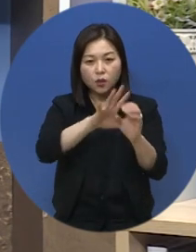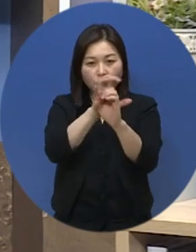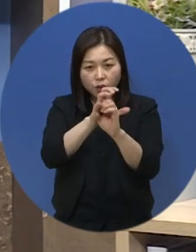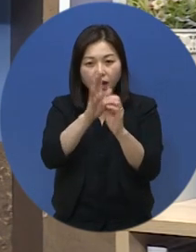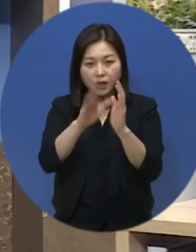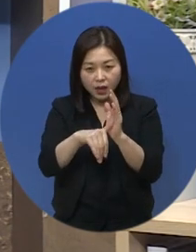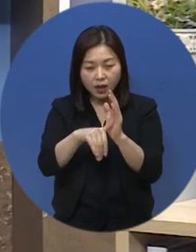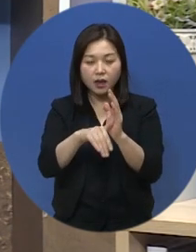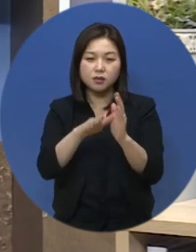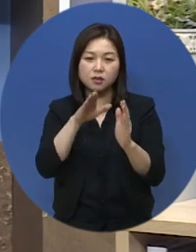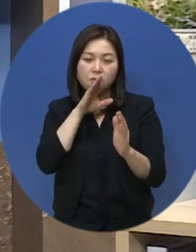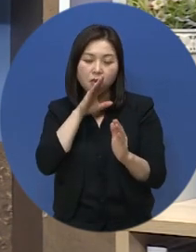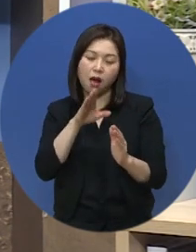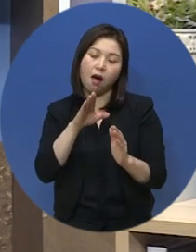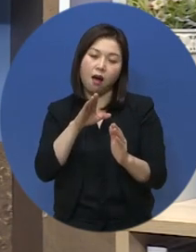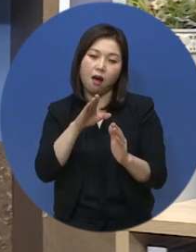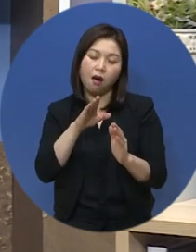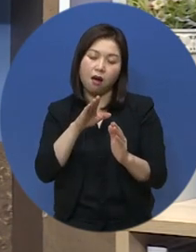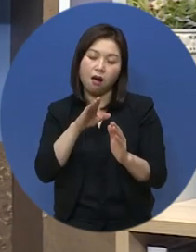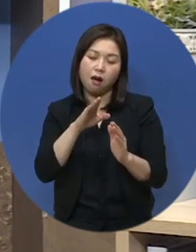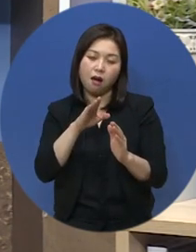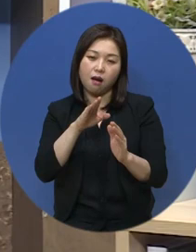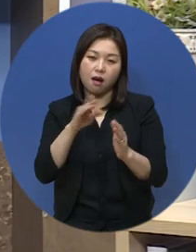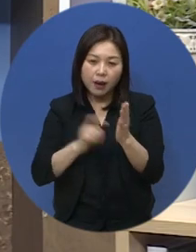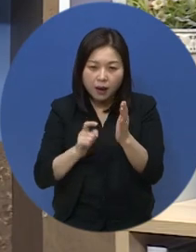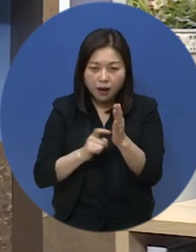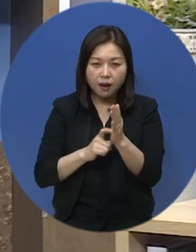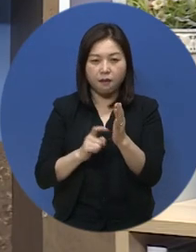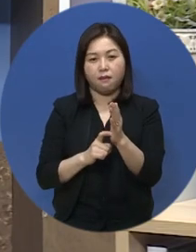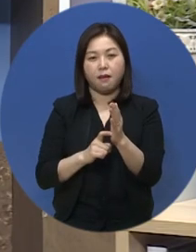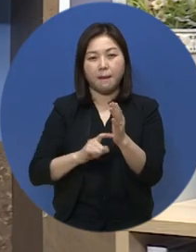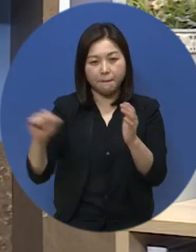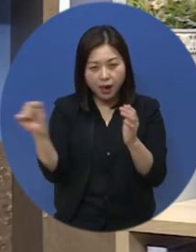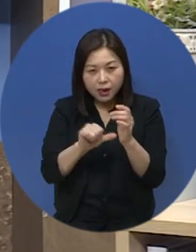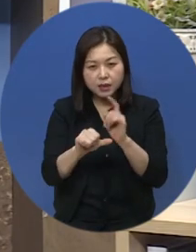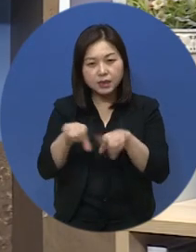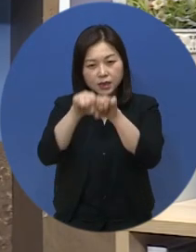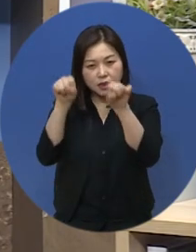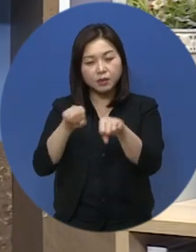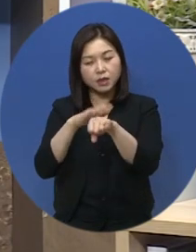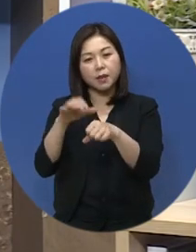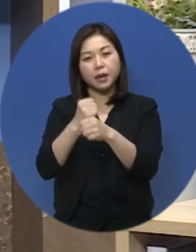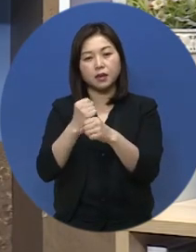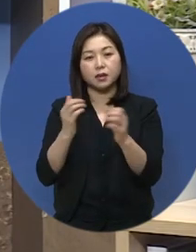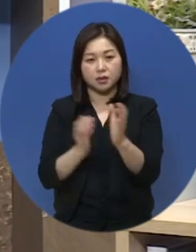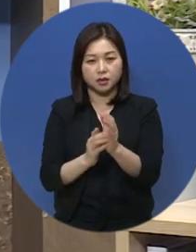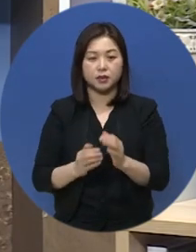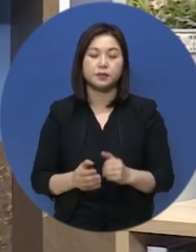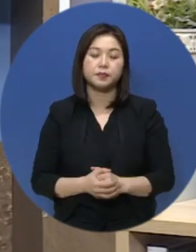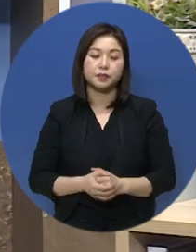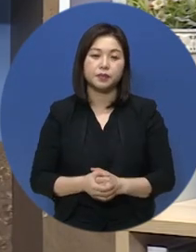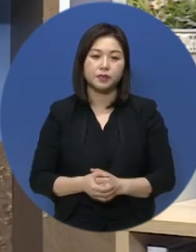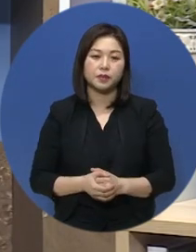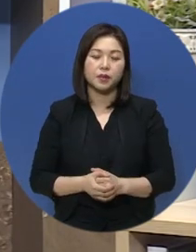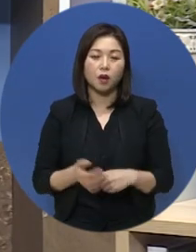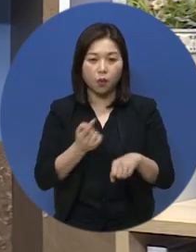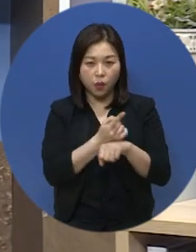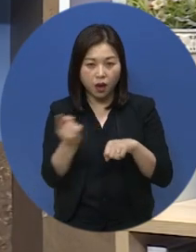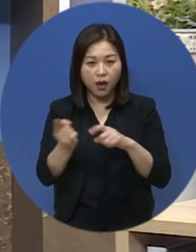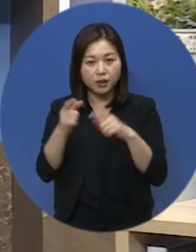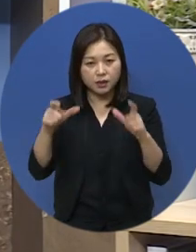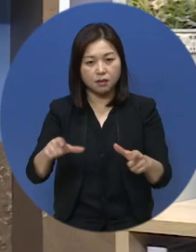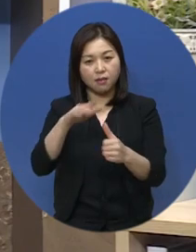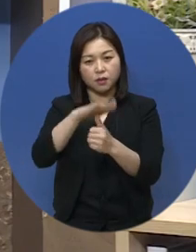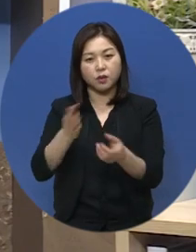굉장히 발빠르게 아주 적합하게 시스템을 구축을 네. 하신 것 같습니다. 네네. 그럼 이외에도 지역